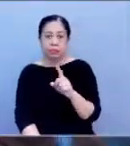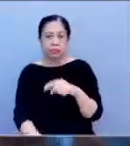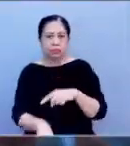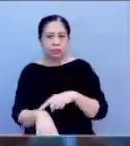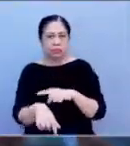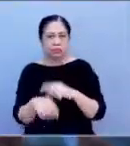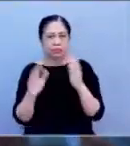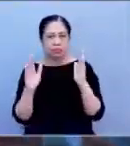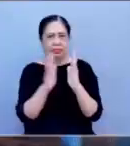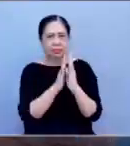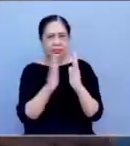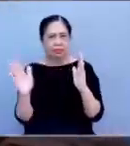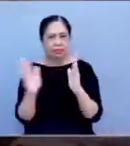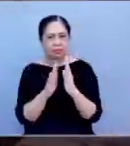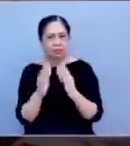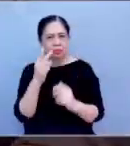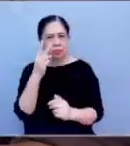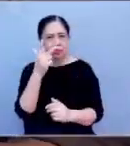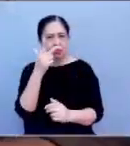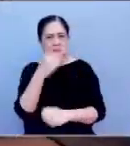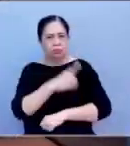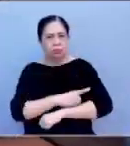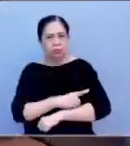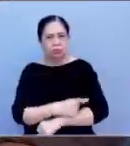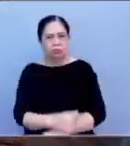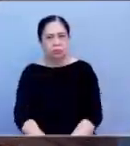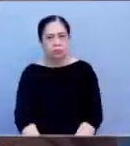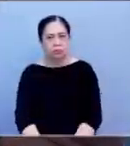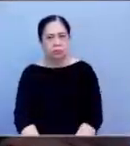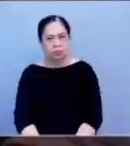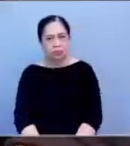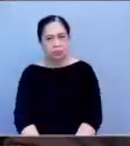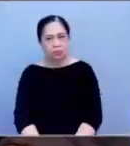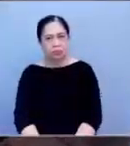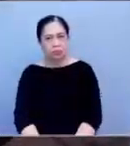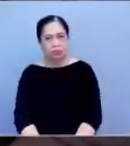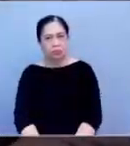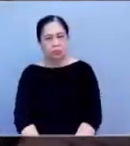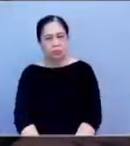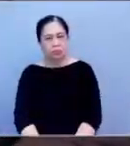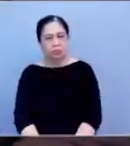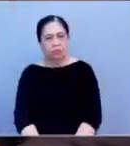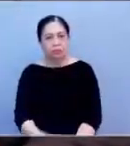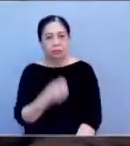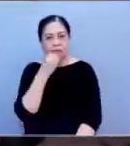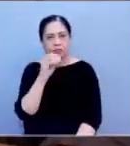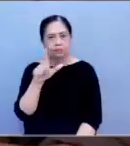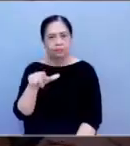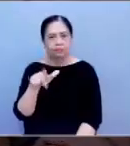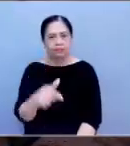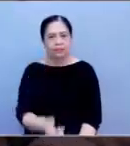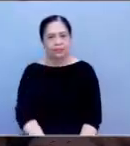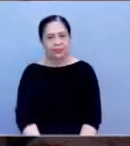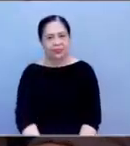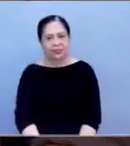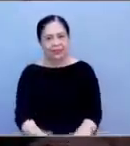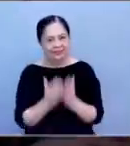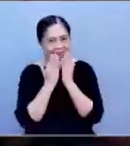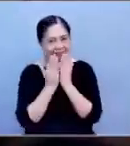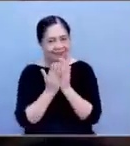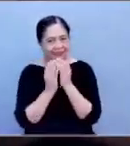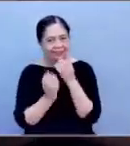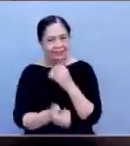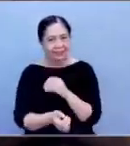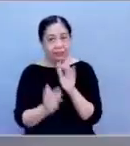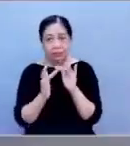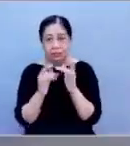orders? 2 to 3 days. 2 to 3 days. Oh, pwede ako mag-order, Abby. Mag-order ako mamaya. Apa, sige po. Thank you. Ito ba, kada online lang